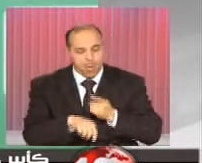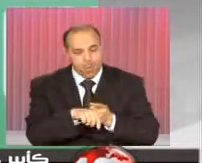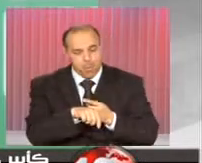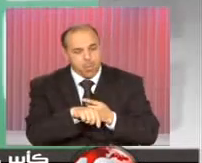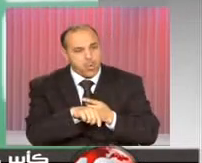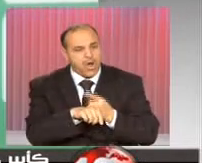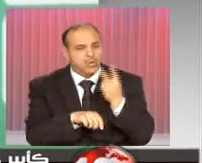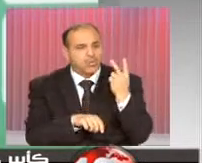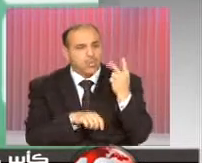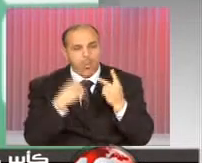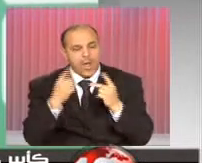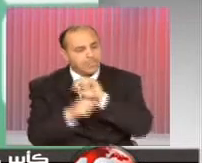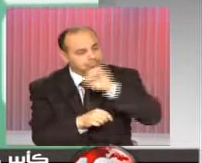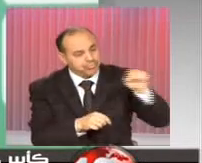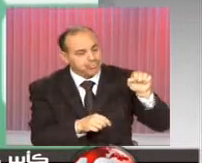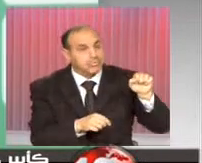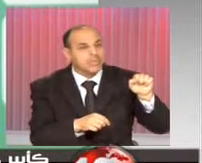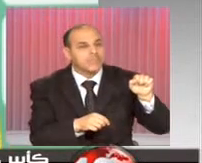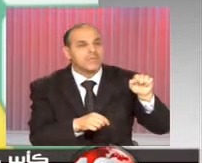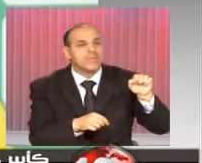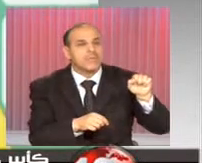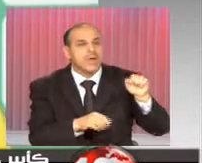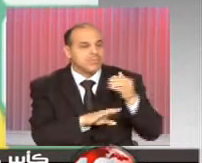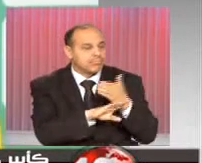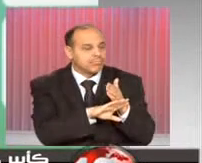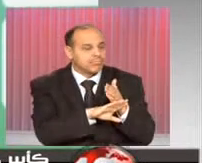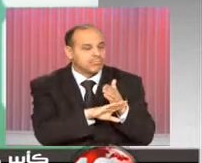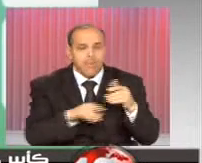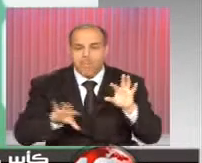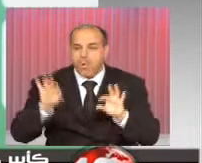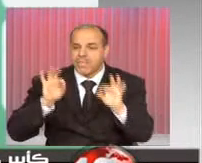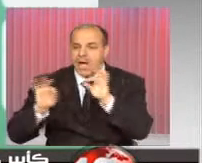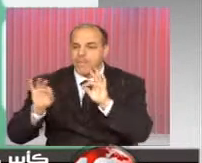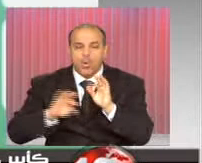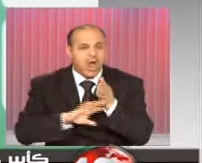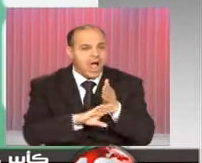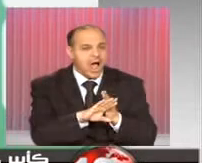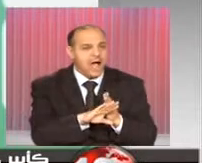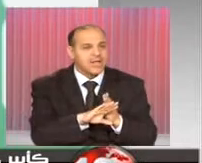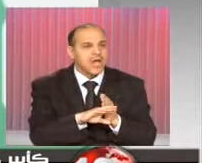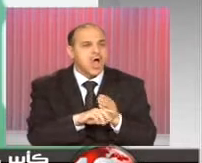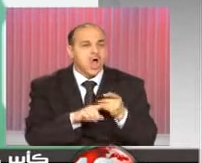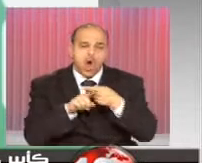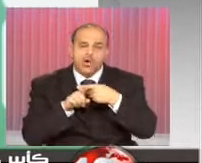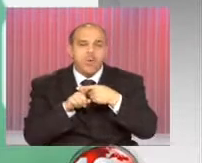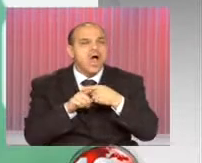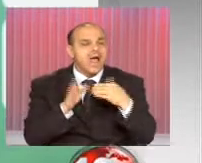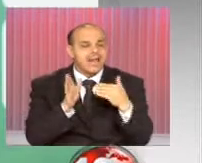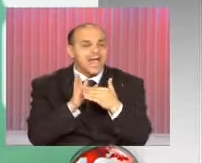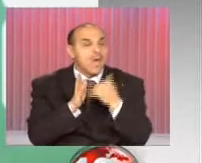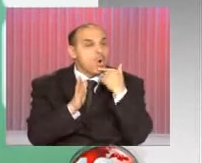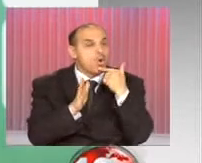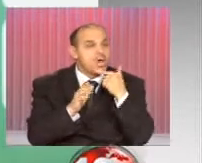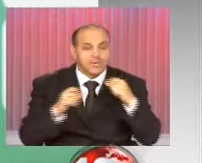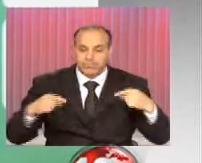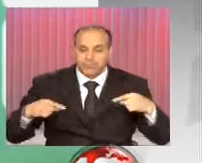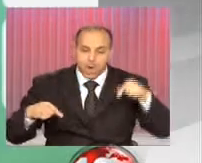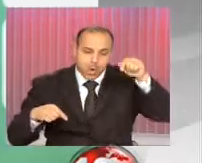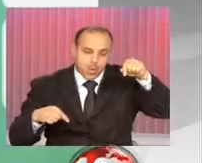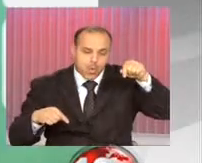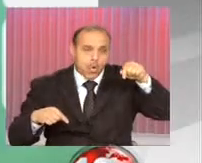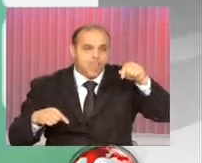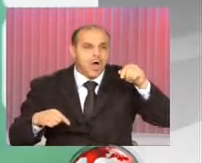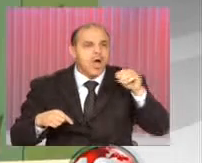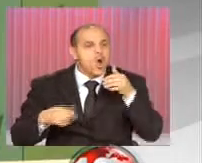الأخيرة بهدفين مقابل هدف. ويكتمل عقد المنتخبات المتأهلة لدور ربع النهائي عندما يواجه اليوم منتخب